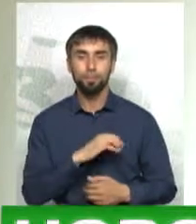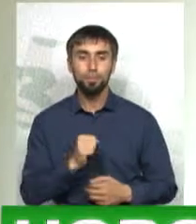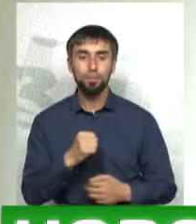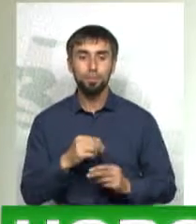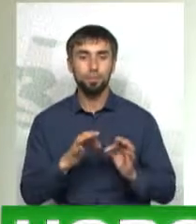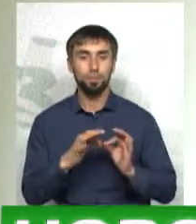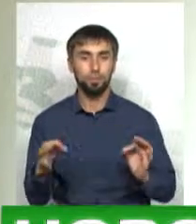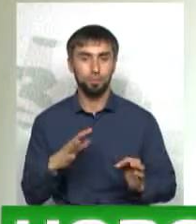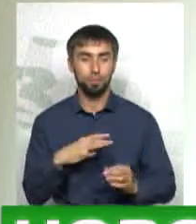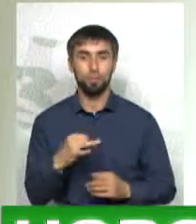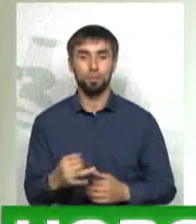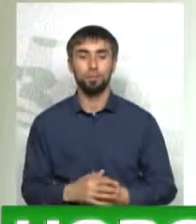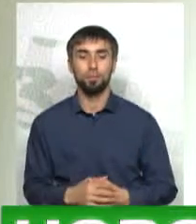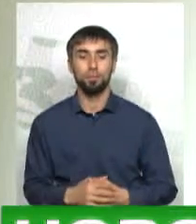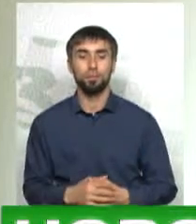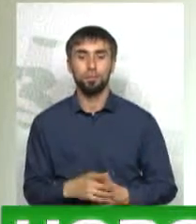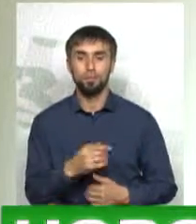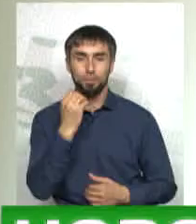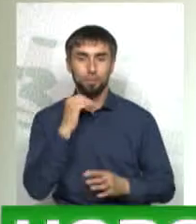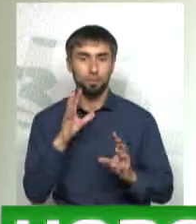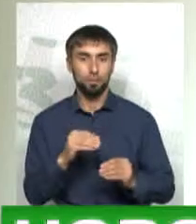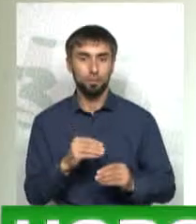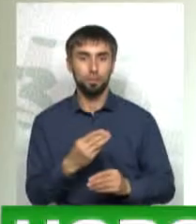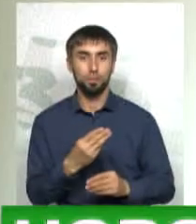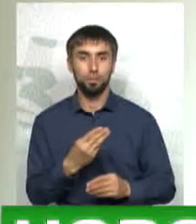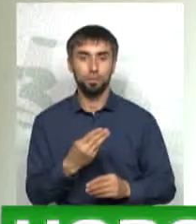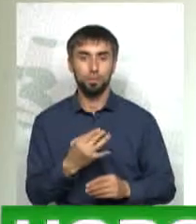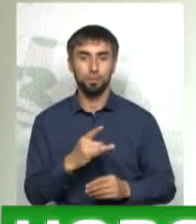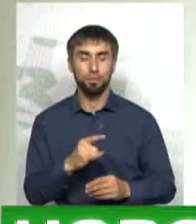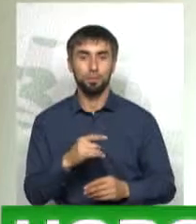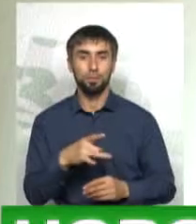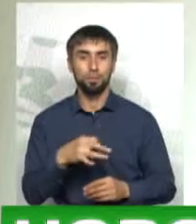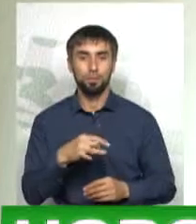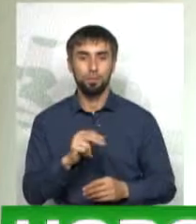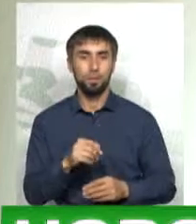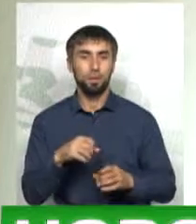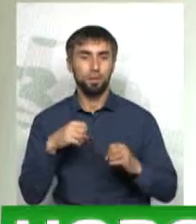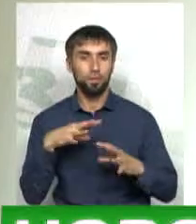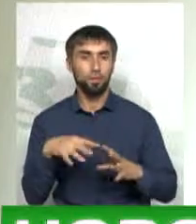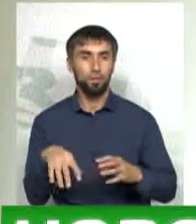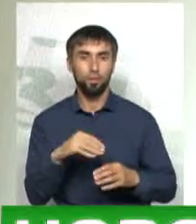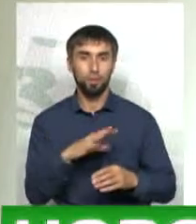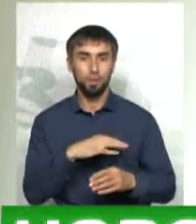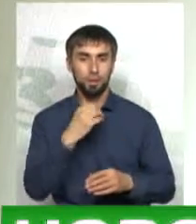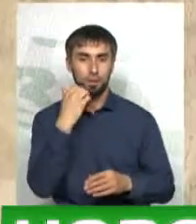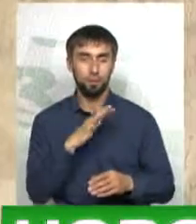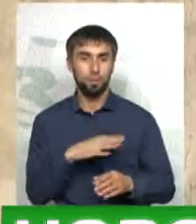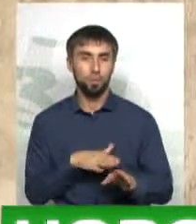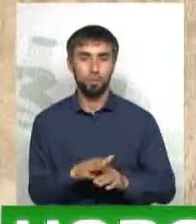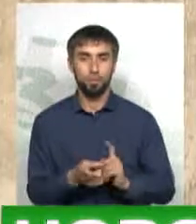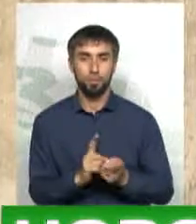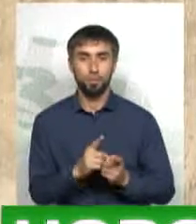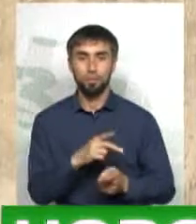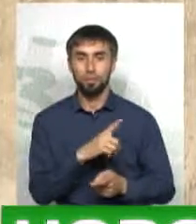проводка у нас и устаревшая все. Щиты там, розетки, освещение, все полностью меняет.